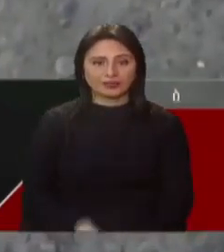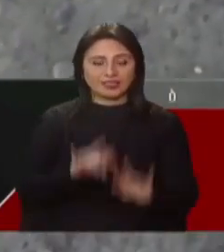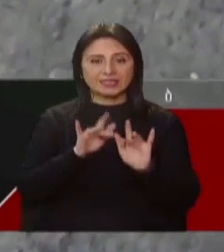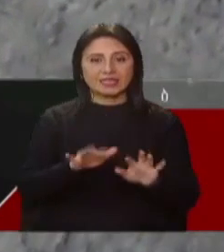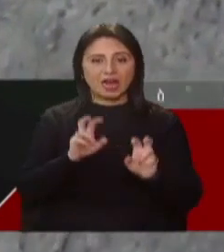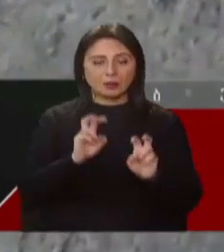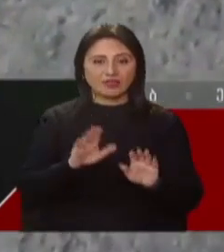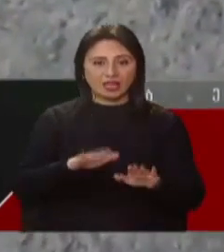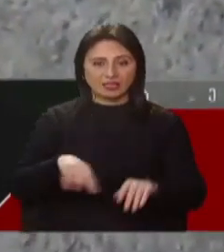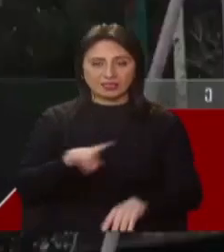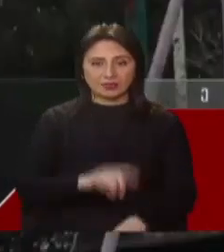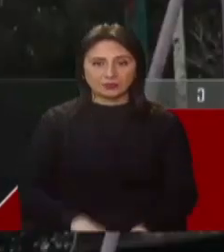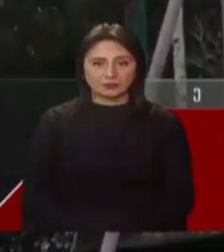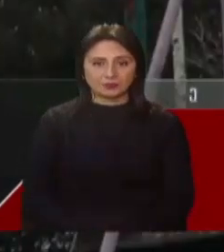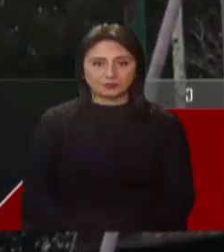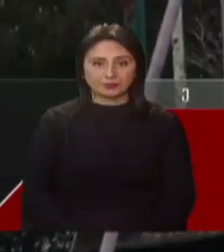Mianobas atkose.